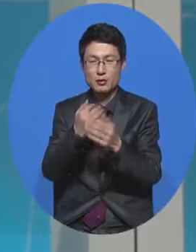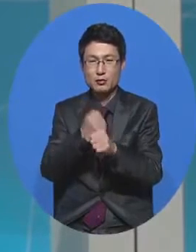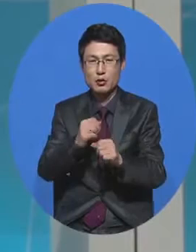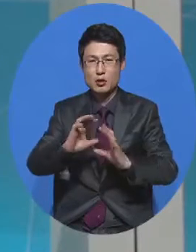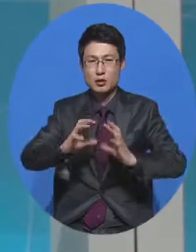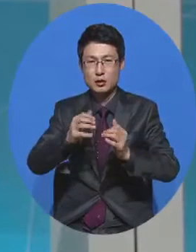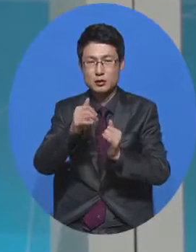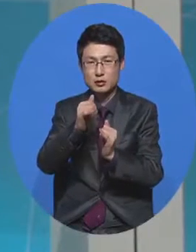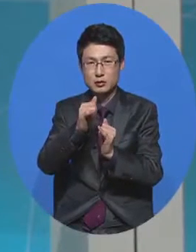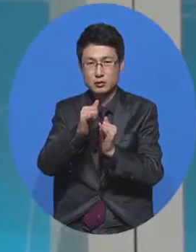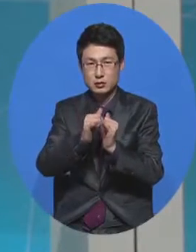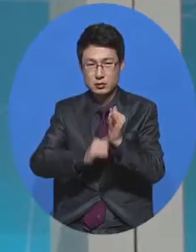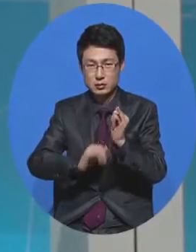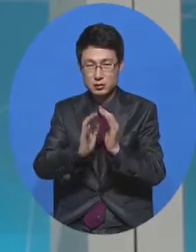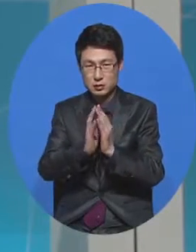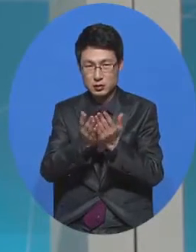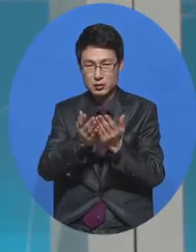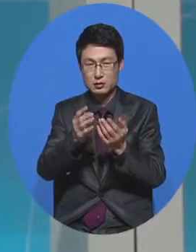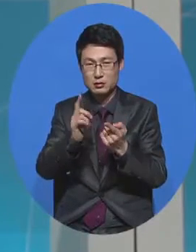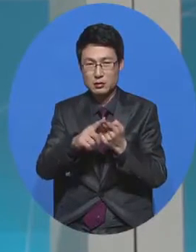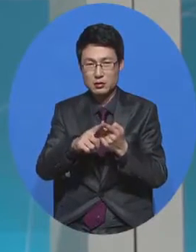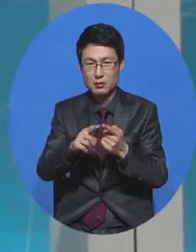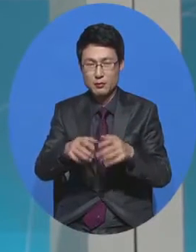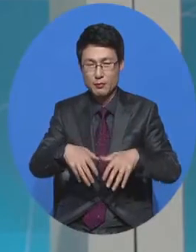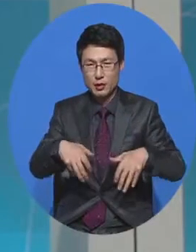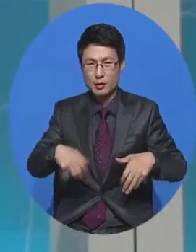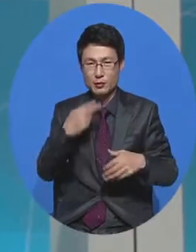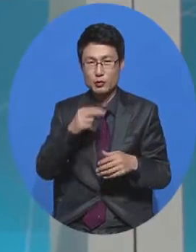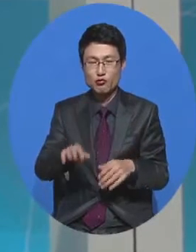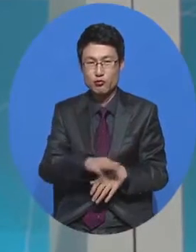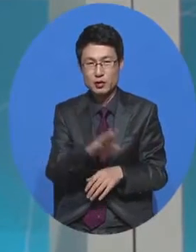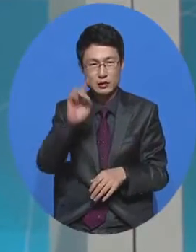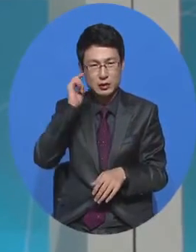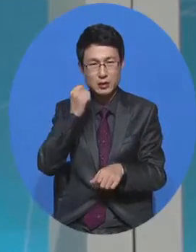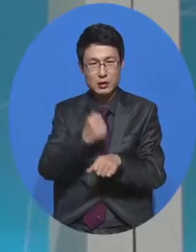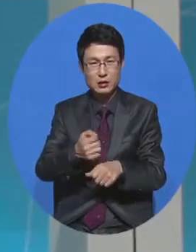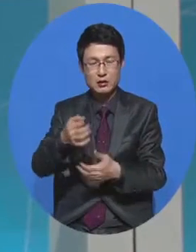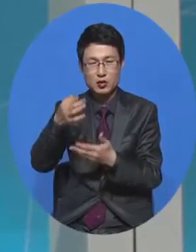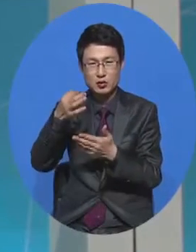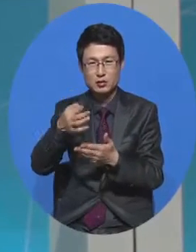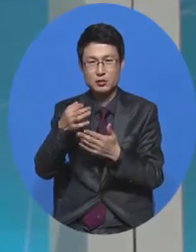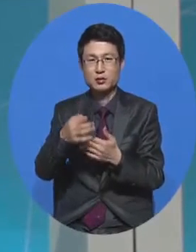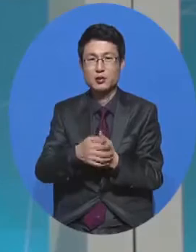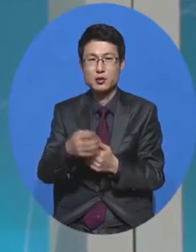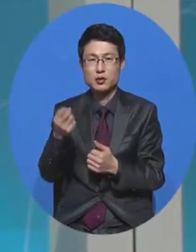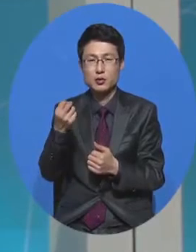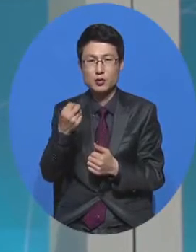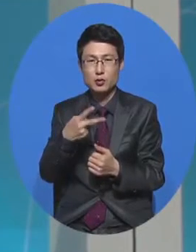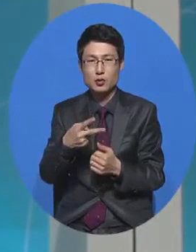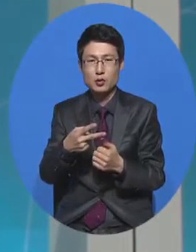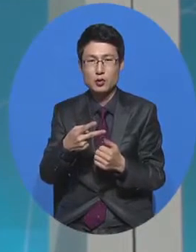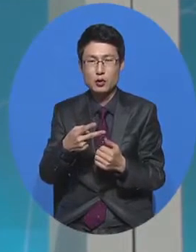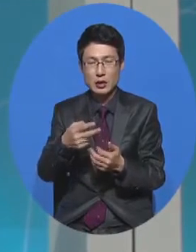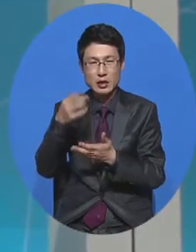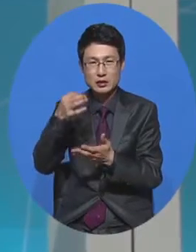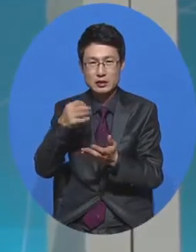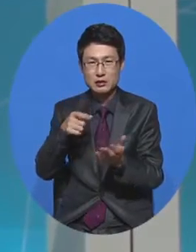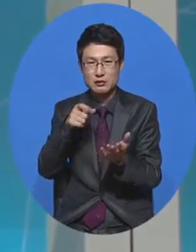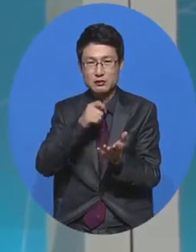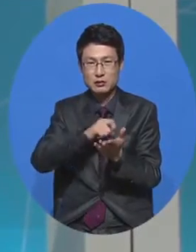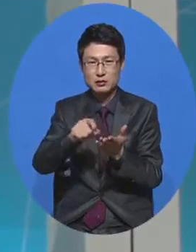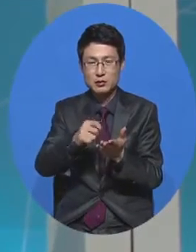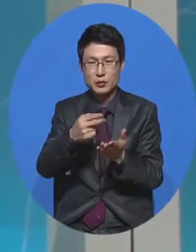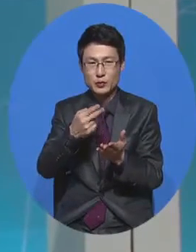교과서에 는 이런 배려가 없는 거예요 우리가 지향해야 될 가치가 아 실려 있지 않다는데 전에 심각한